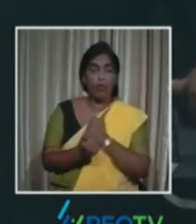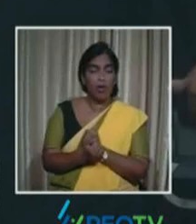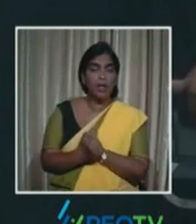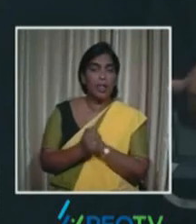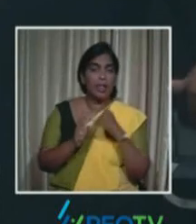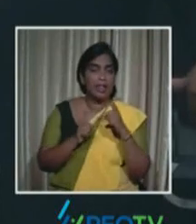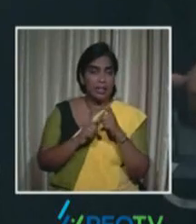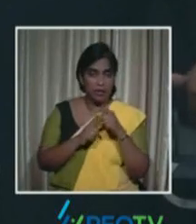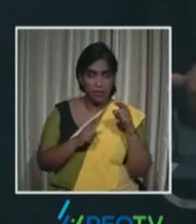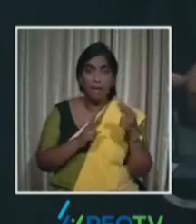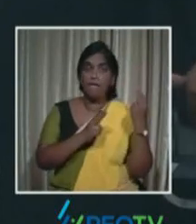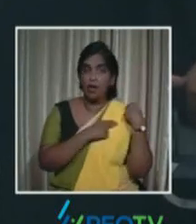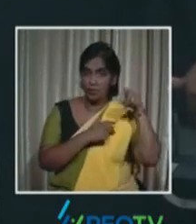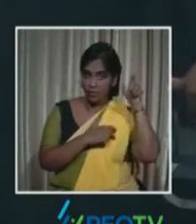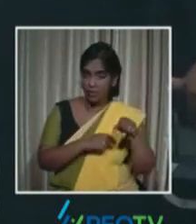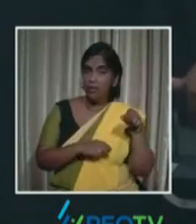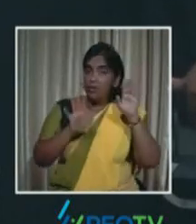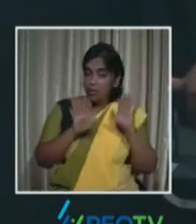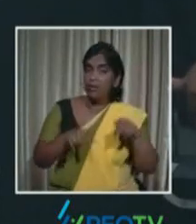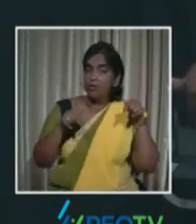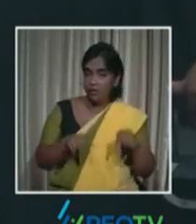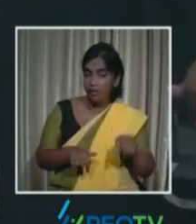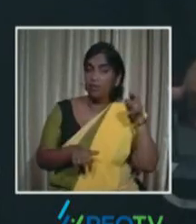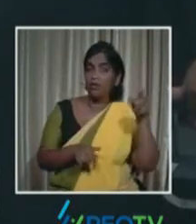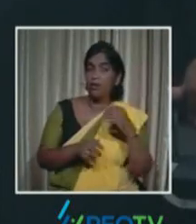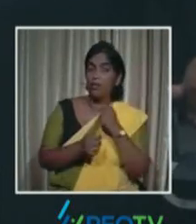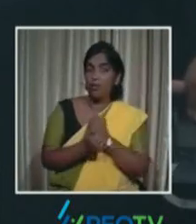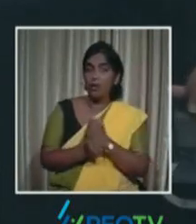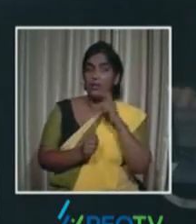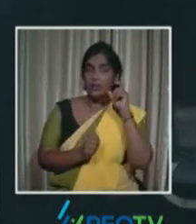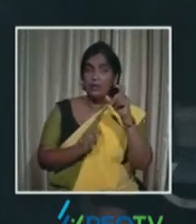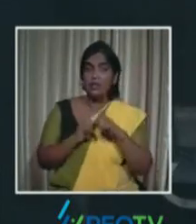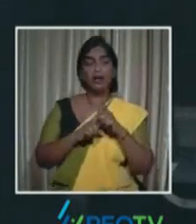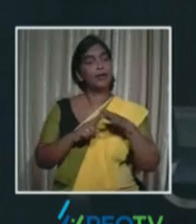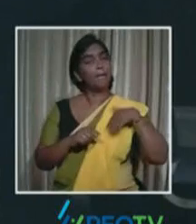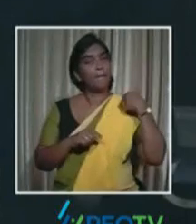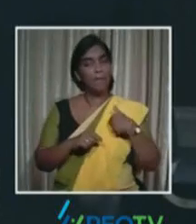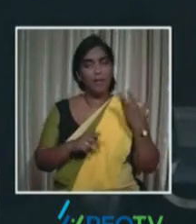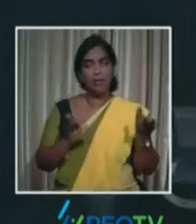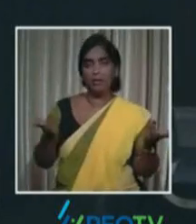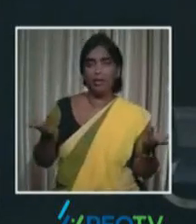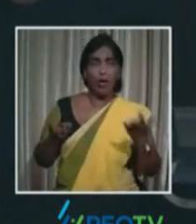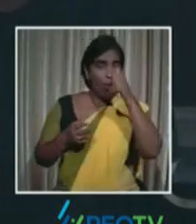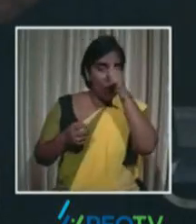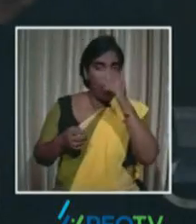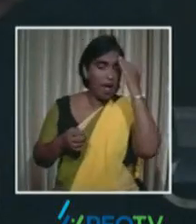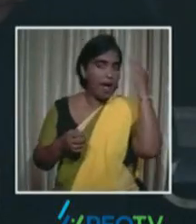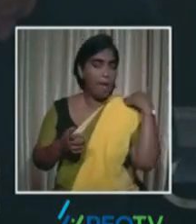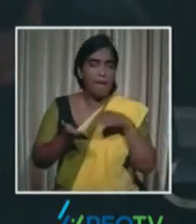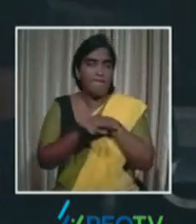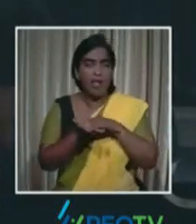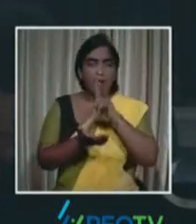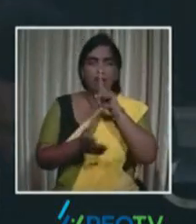පැතිතුමත් මේකේ වග උත්තරකාරයෙක් කළා දිනු හැබැයි අද එතුමා තමයි අපරාධ විමර්ශනයේ ප්‍රධානියා ඒතර කොහොමද මේ හොරාගේ අම්මගෙන් පේන අහන